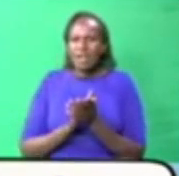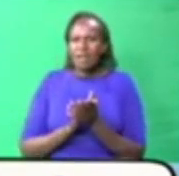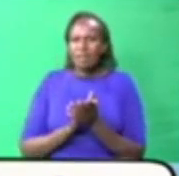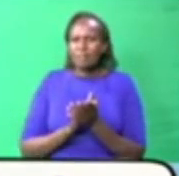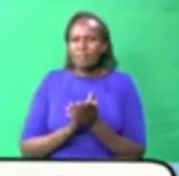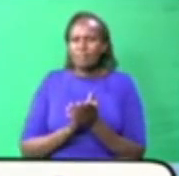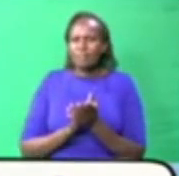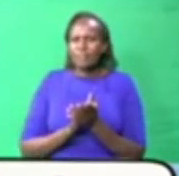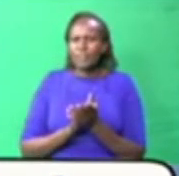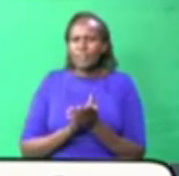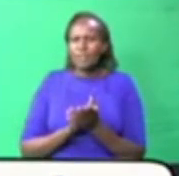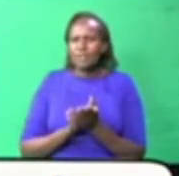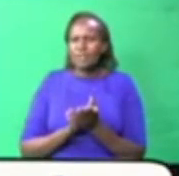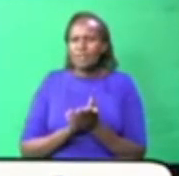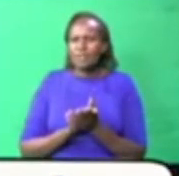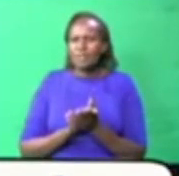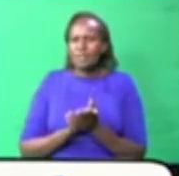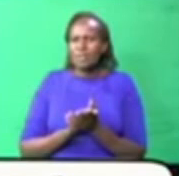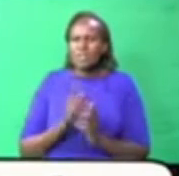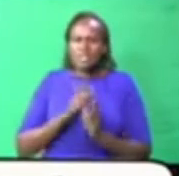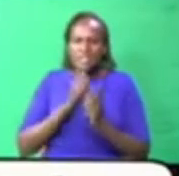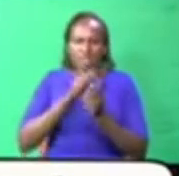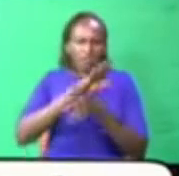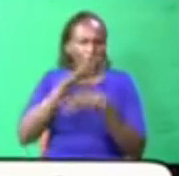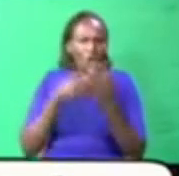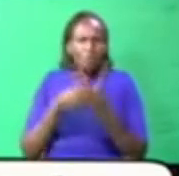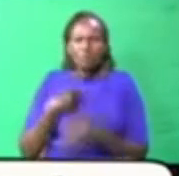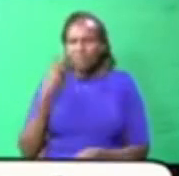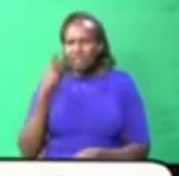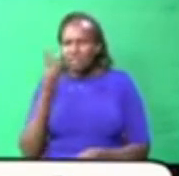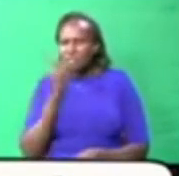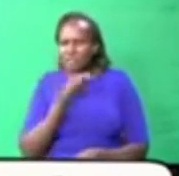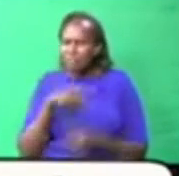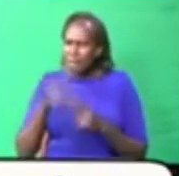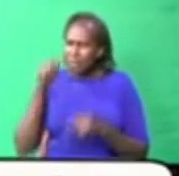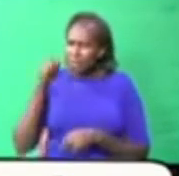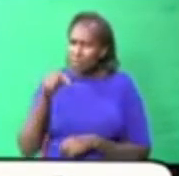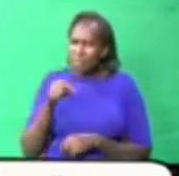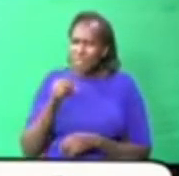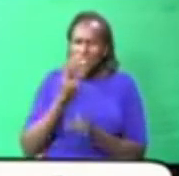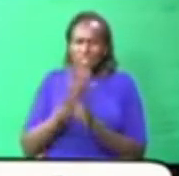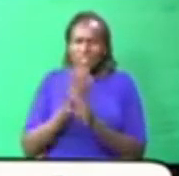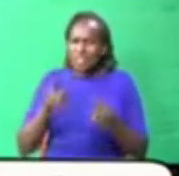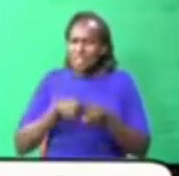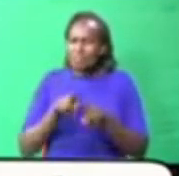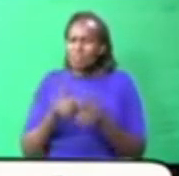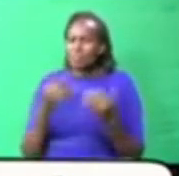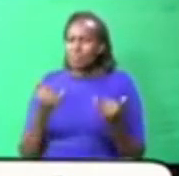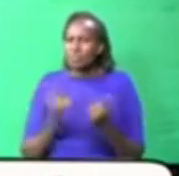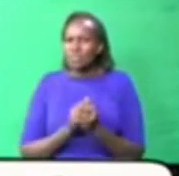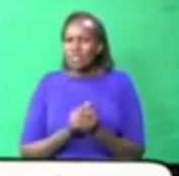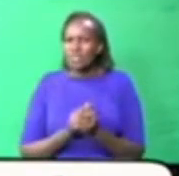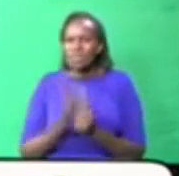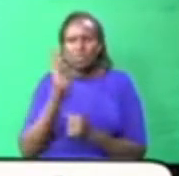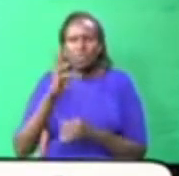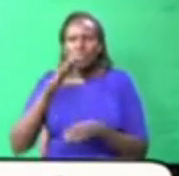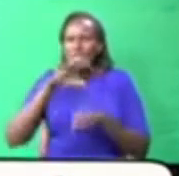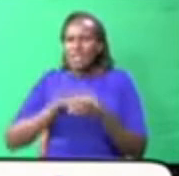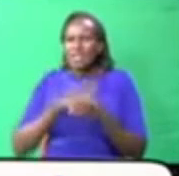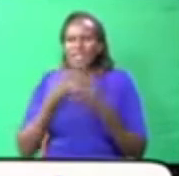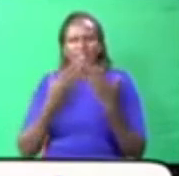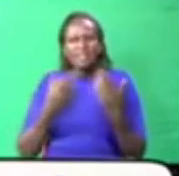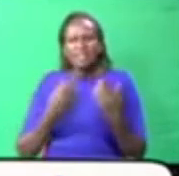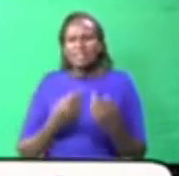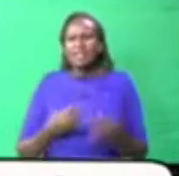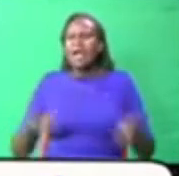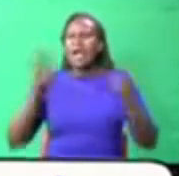tongues, hizo gifting zote zimeziona. Lakini today kwa makanisa mengi hata siku ya leo, unakuta mambo yanatendeka even in